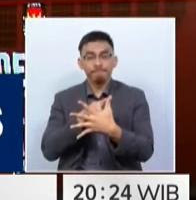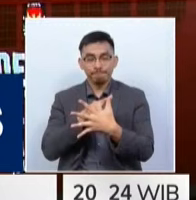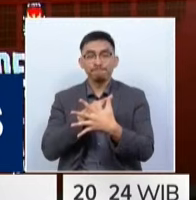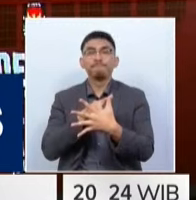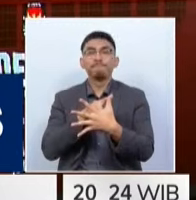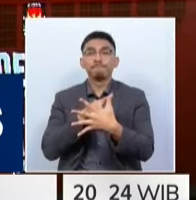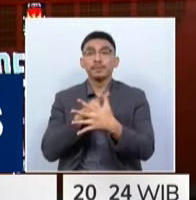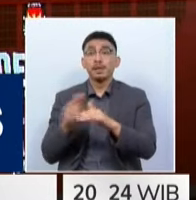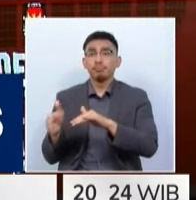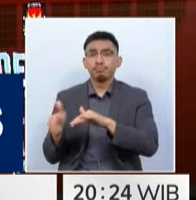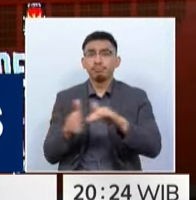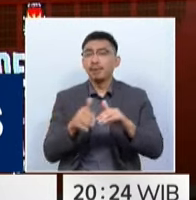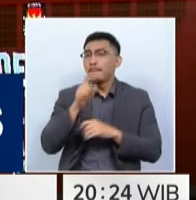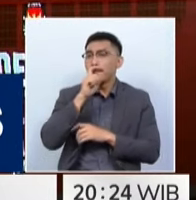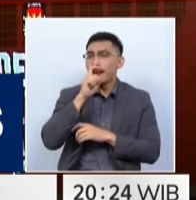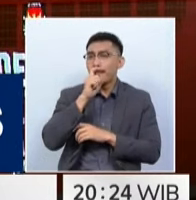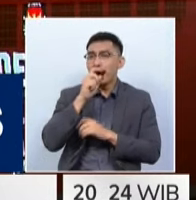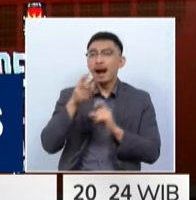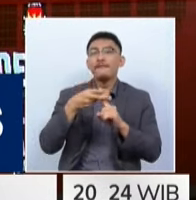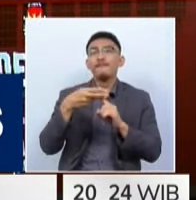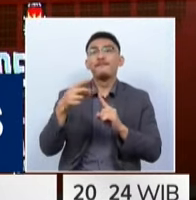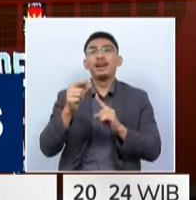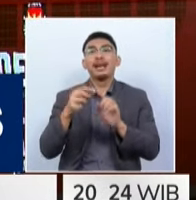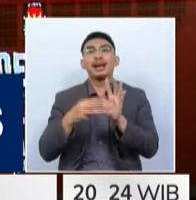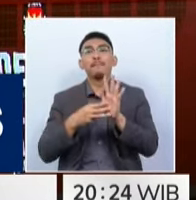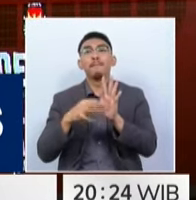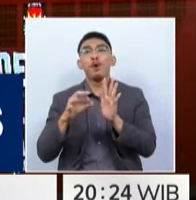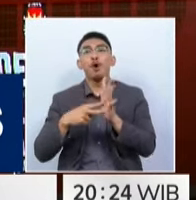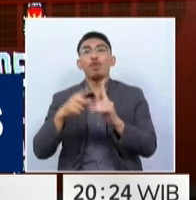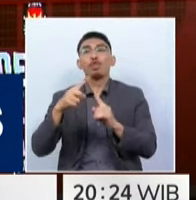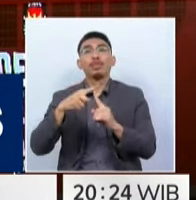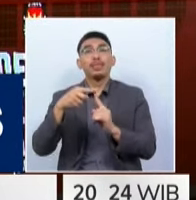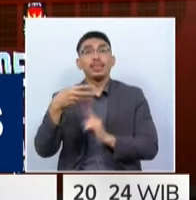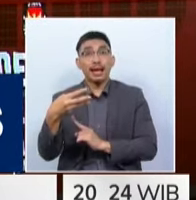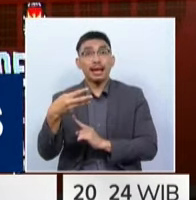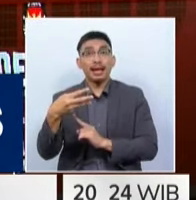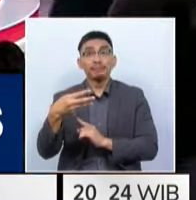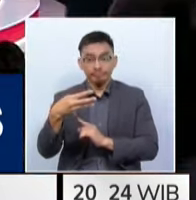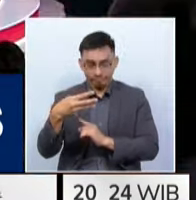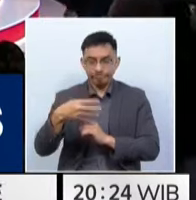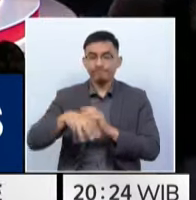Philip J fmonte untuk mengambil undian daftar pertanyaan dari dalam